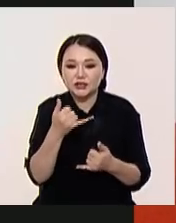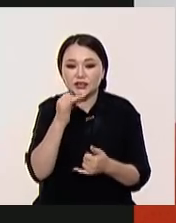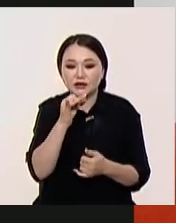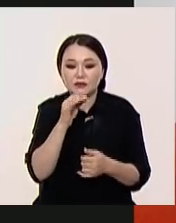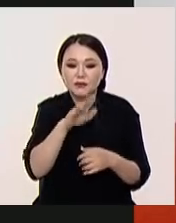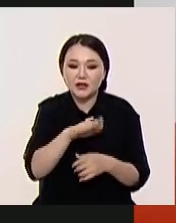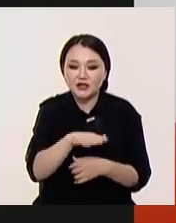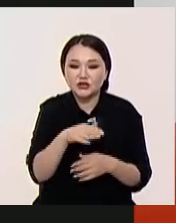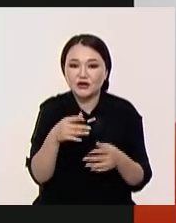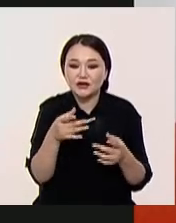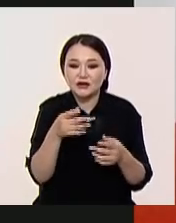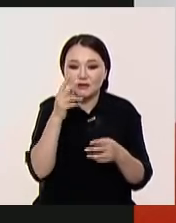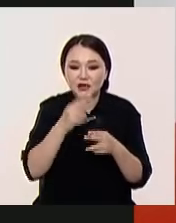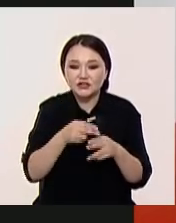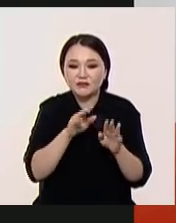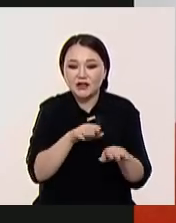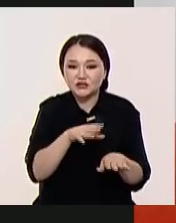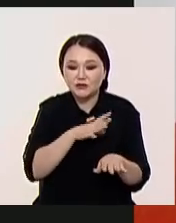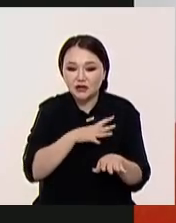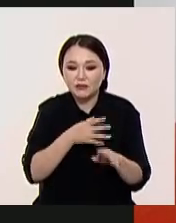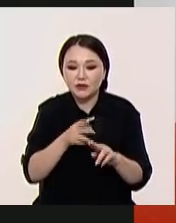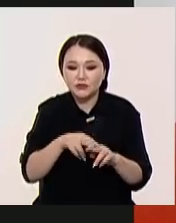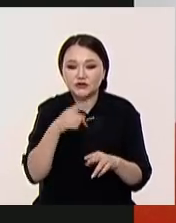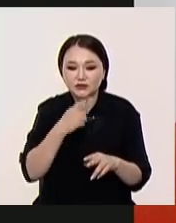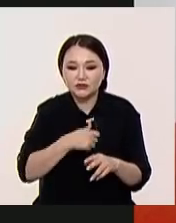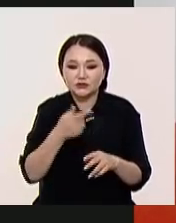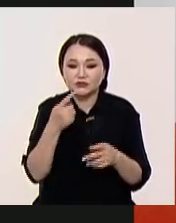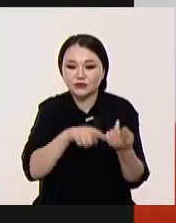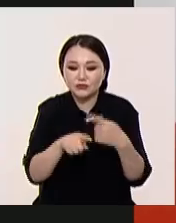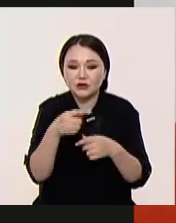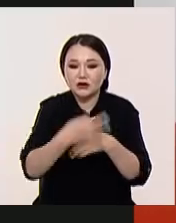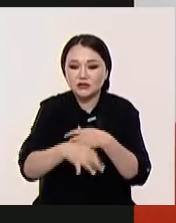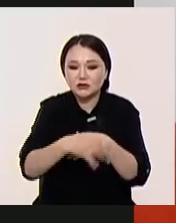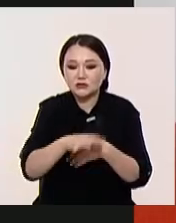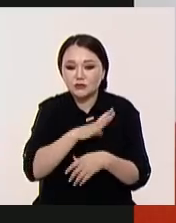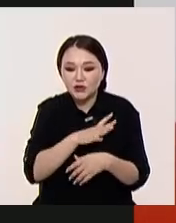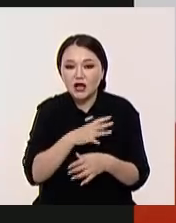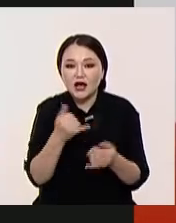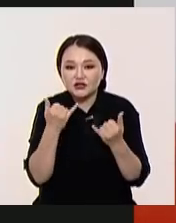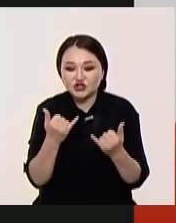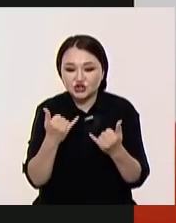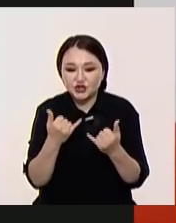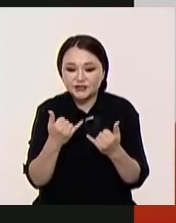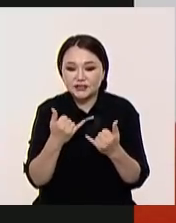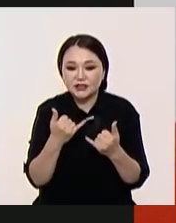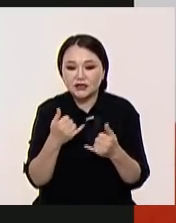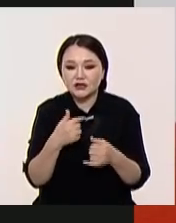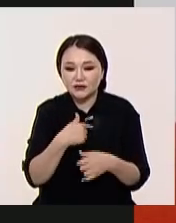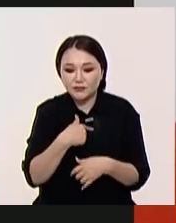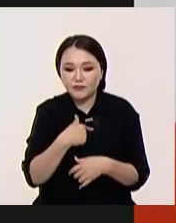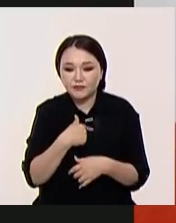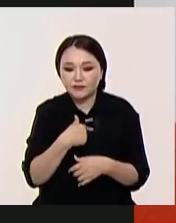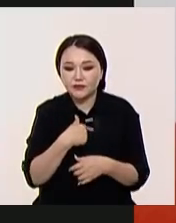оған кішіректері болатын, інілері. Сондықтан ол кезде солдаттар бір-бірін ұратын. Ал қазір, енді